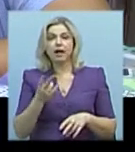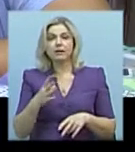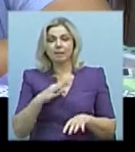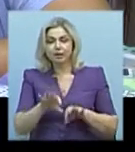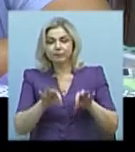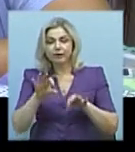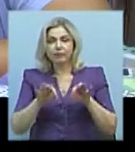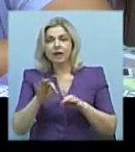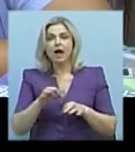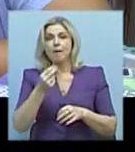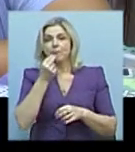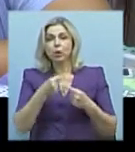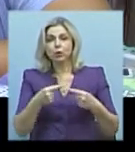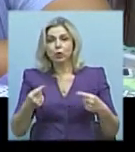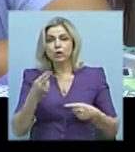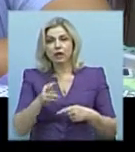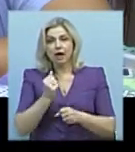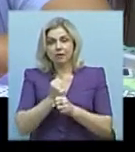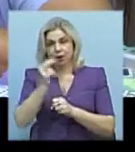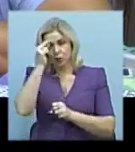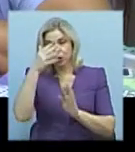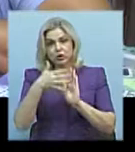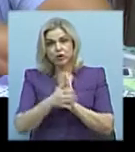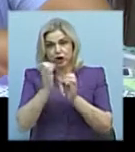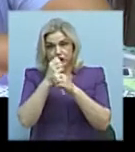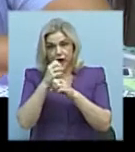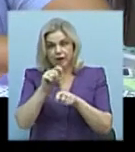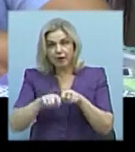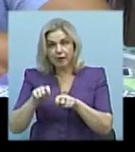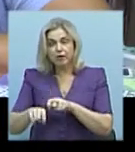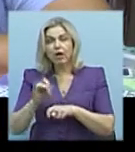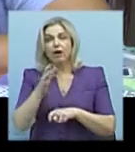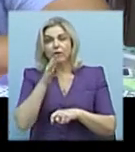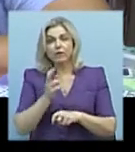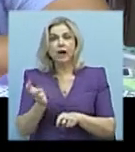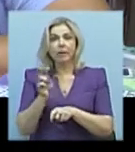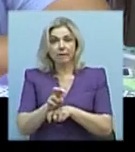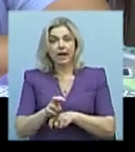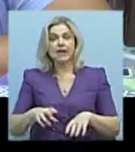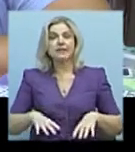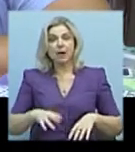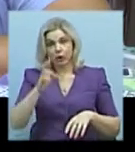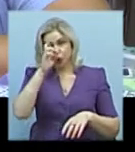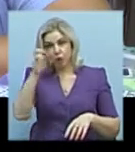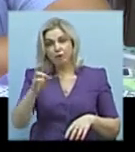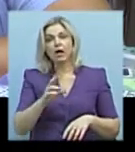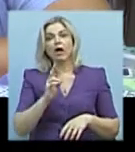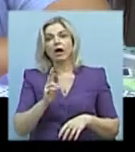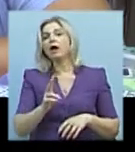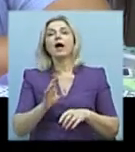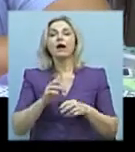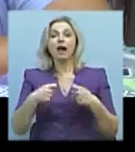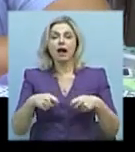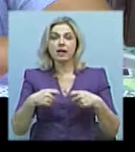зразків продукції для проведення лабораторних досліджень. На момент приїзду державних інспекторів в часті реалізації